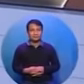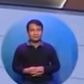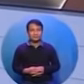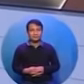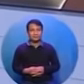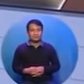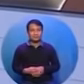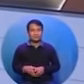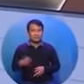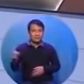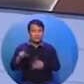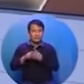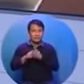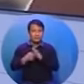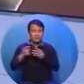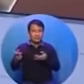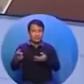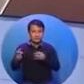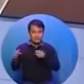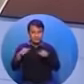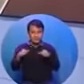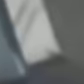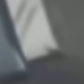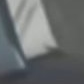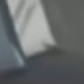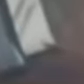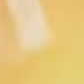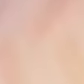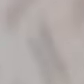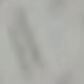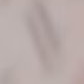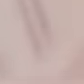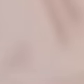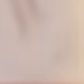Umpisa na natin ang ating unang kaso.